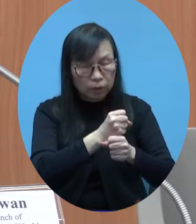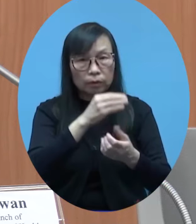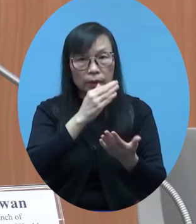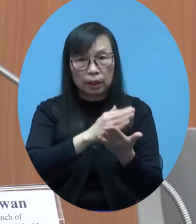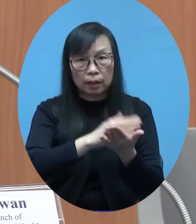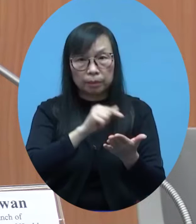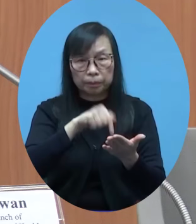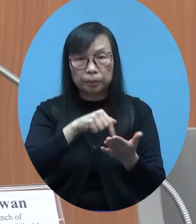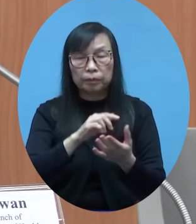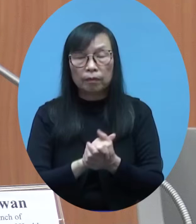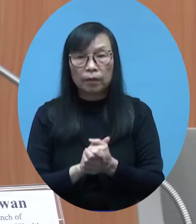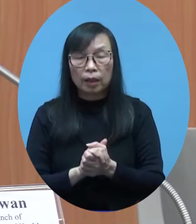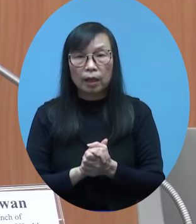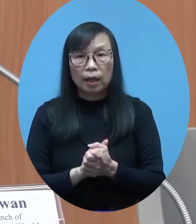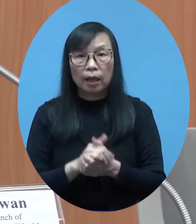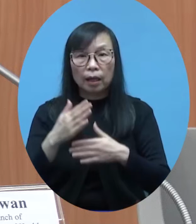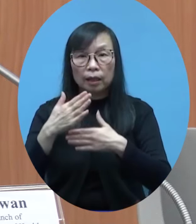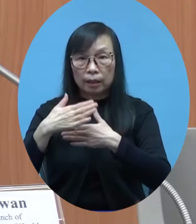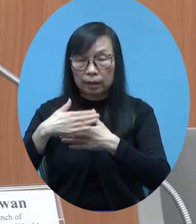咁另外咧就係我哋其他